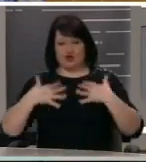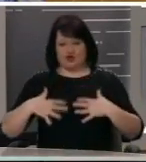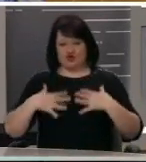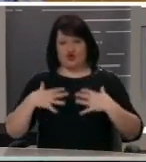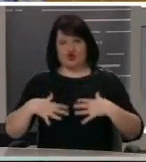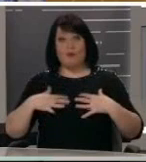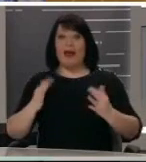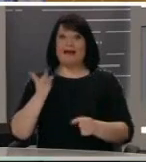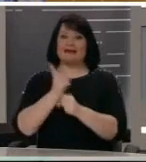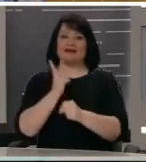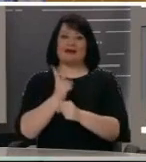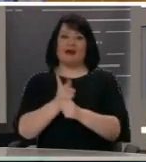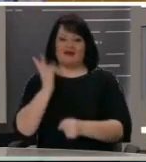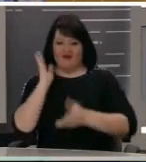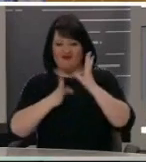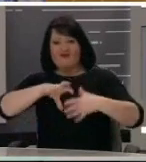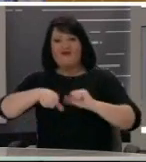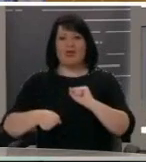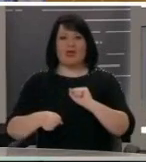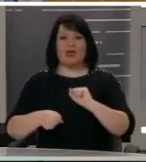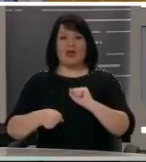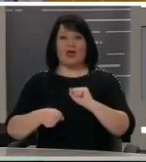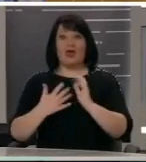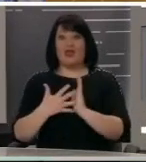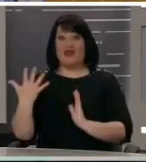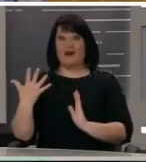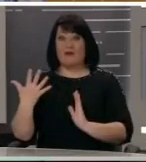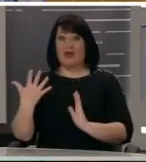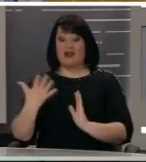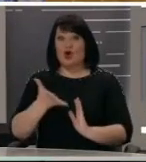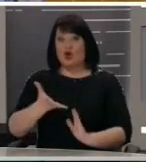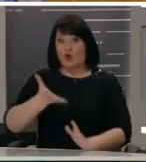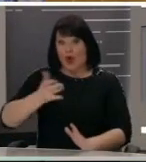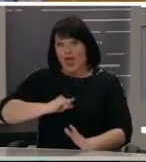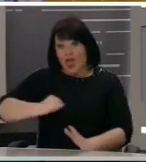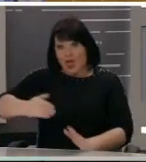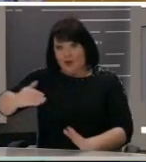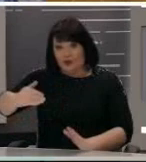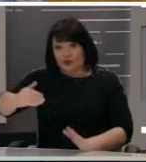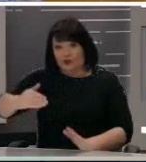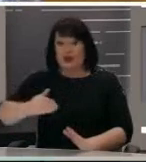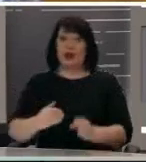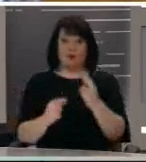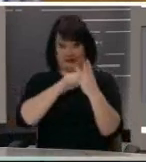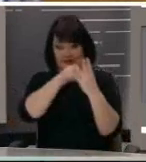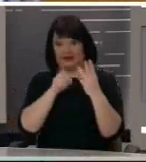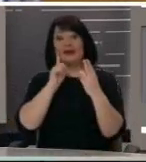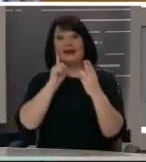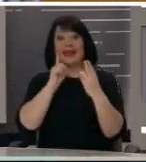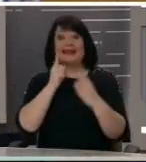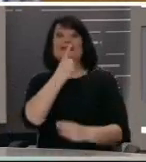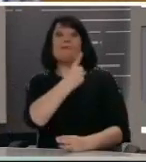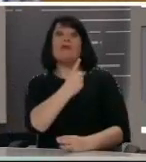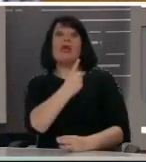ή και σεξουαλικής βίας στην Ευρώπη από την ηλικία των 15 ετών και άνω είναι μία στις τρεις γυναίκες,